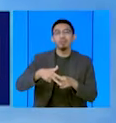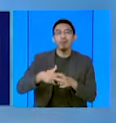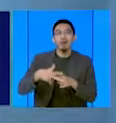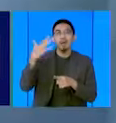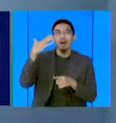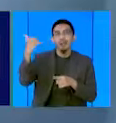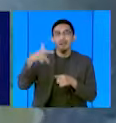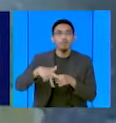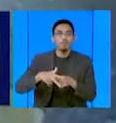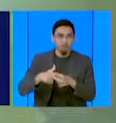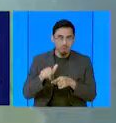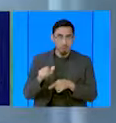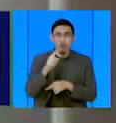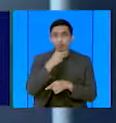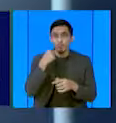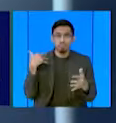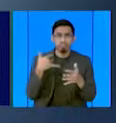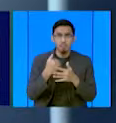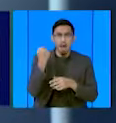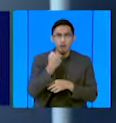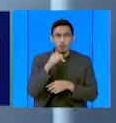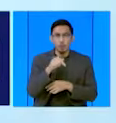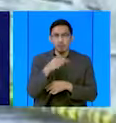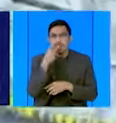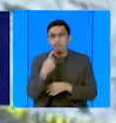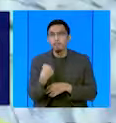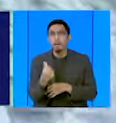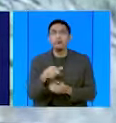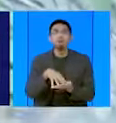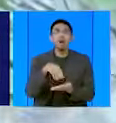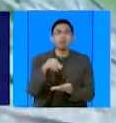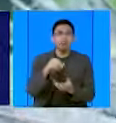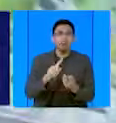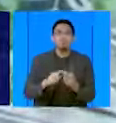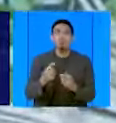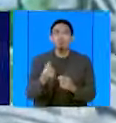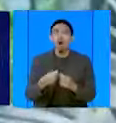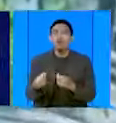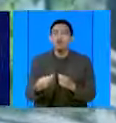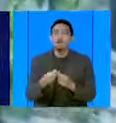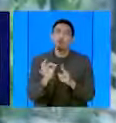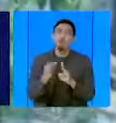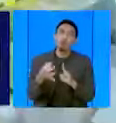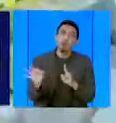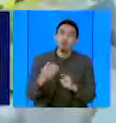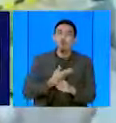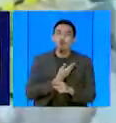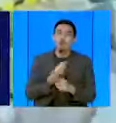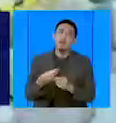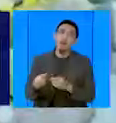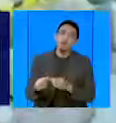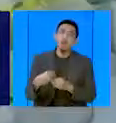sebagai montir panggilan. Sepekan terakhir, pelaku sempat terlihat membeli pasir dan kerap memberi uang jajan Rp10.000 kepada